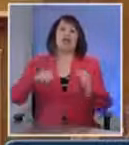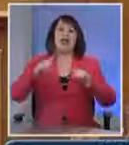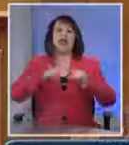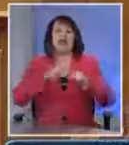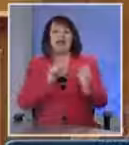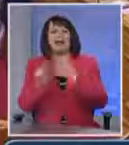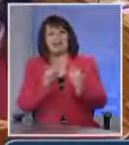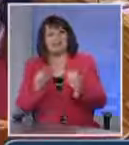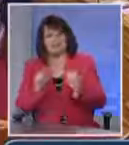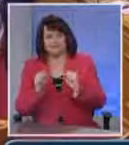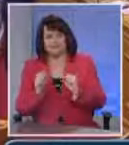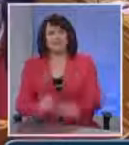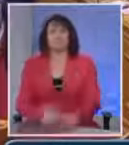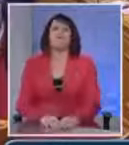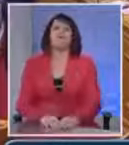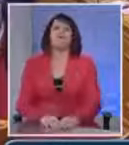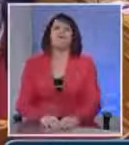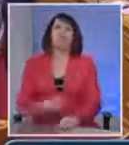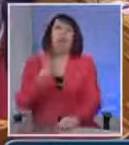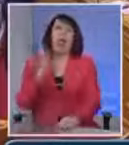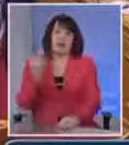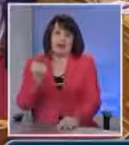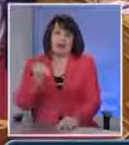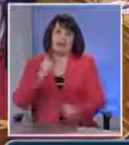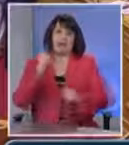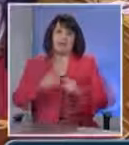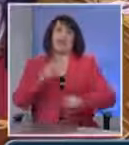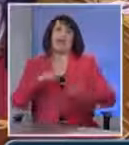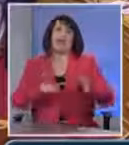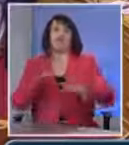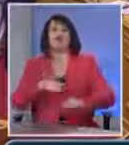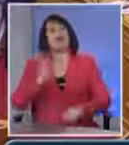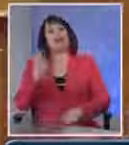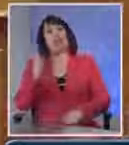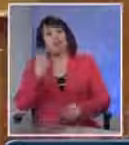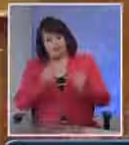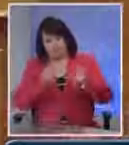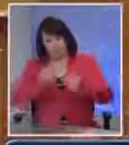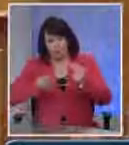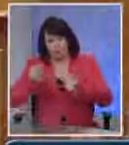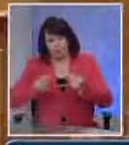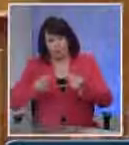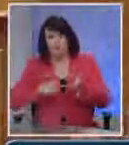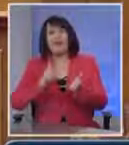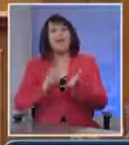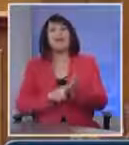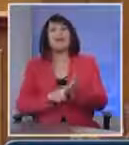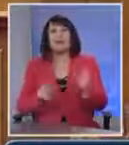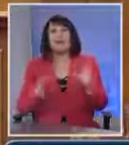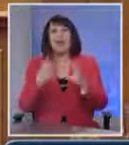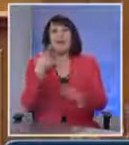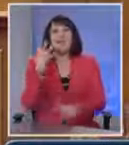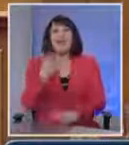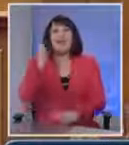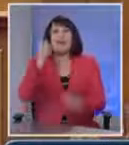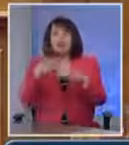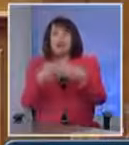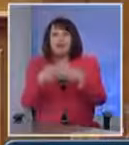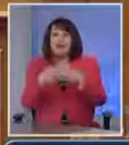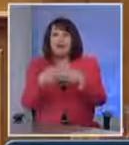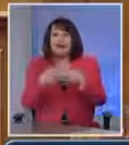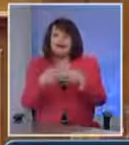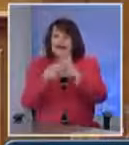κρίσης. Αν είχαμε απλή αναλογική σήμερα, το ξέρετε, έχετε κάνει και εσείς τους υπολογισμούς, θα έπρεπε να συνεργαστούν 5 κόμματα για να